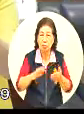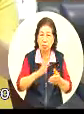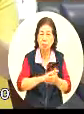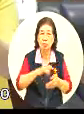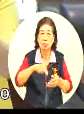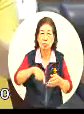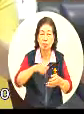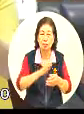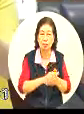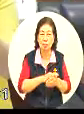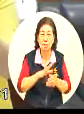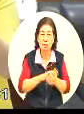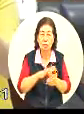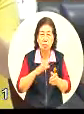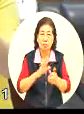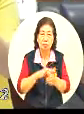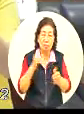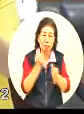旅客到我们凤山哦。